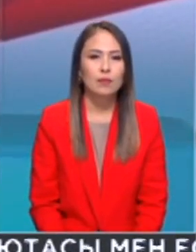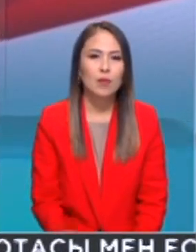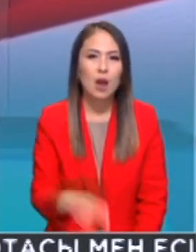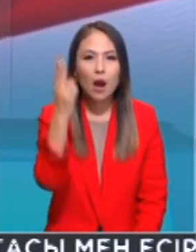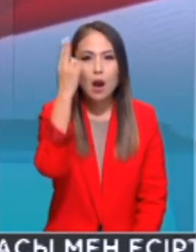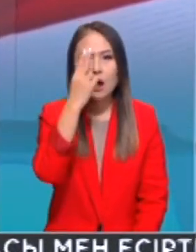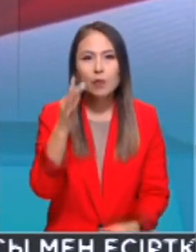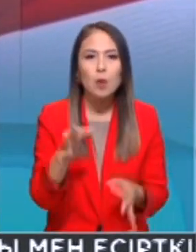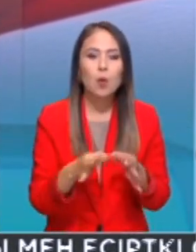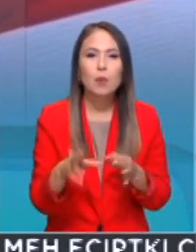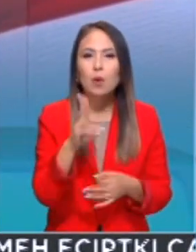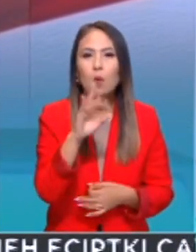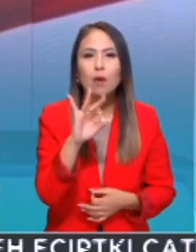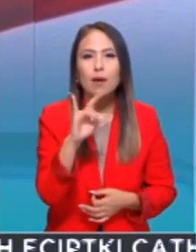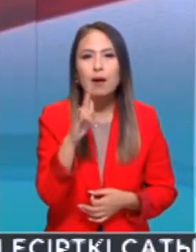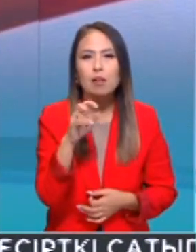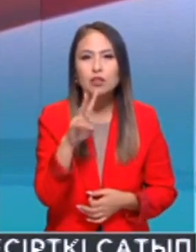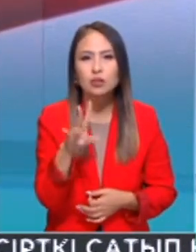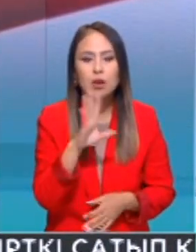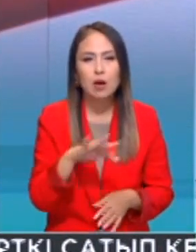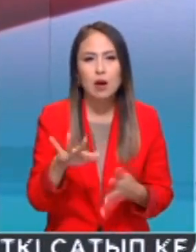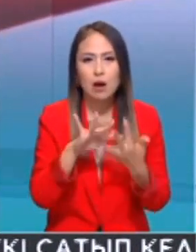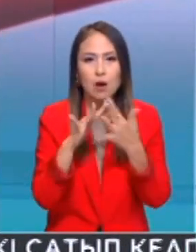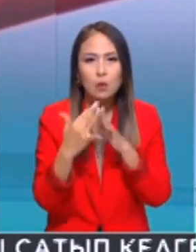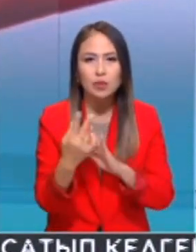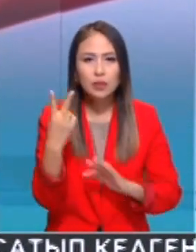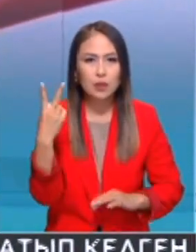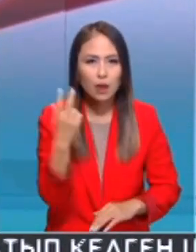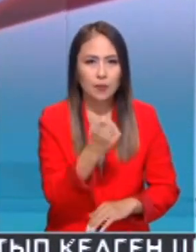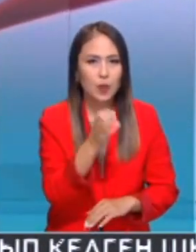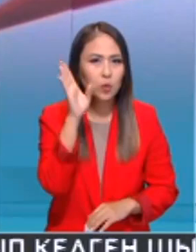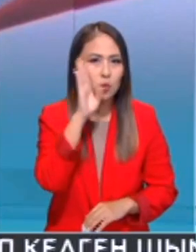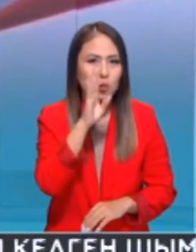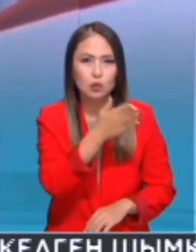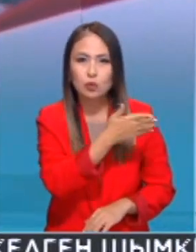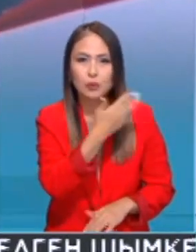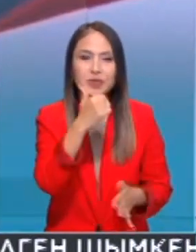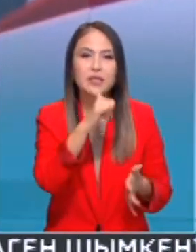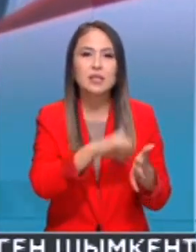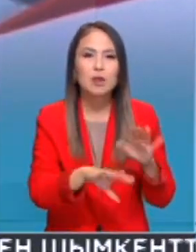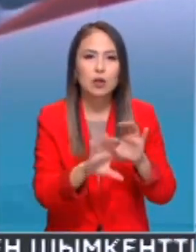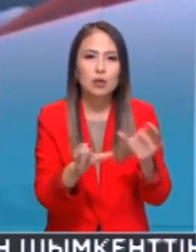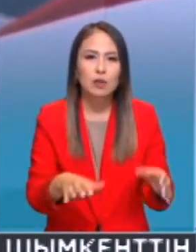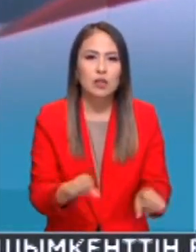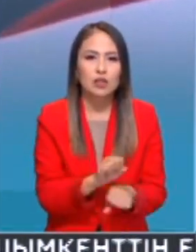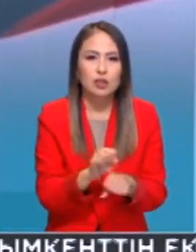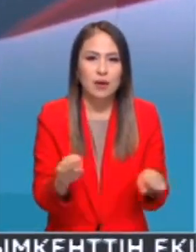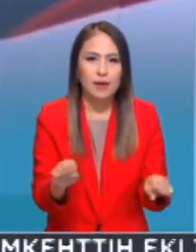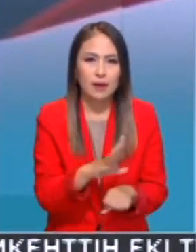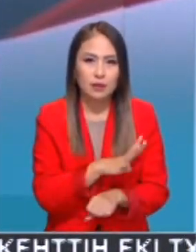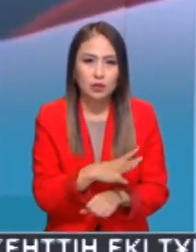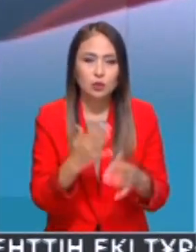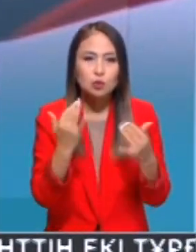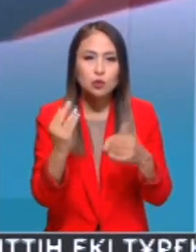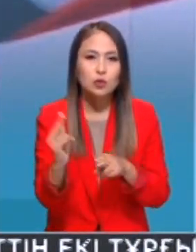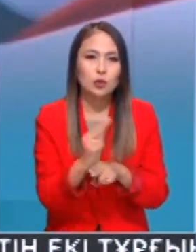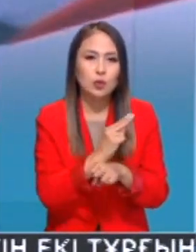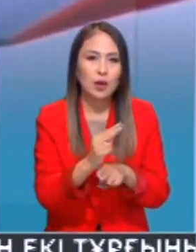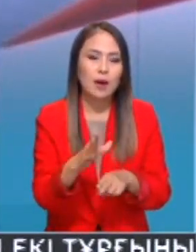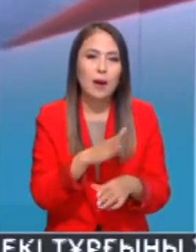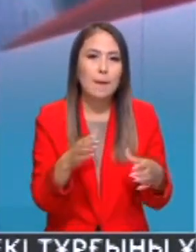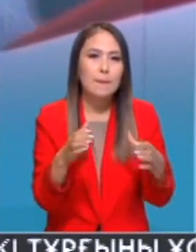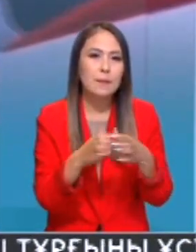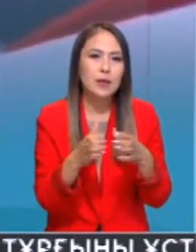Ақмола облысы Қорғажын ауданында бүтін бір ауыл екі аптадан бері сусыз отыр. Себеп құбыр жарылған, бірақ оны жөндеуге